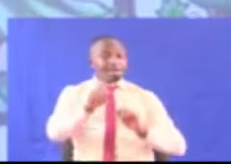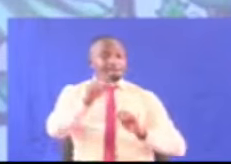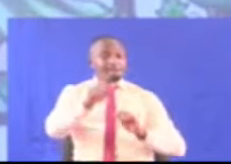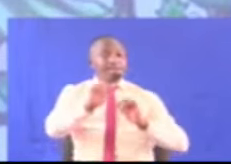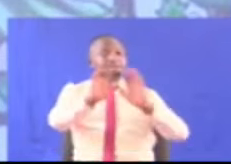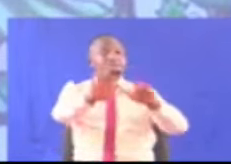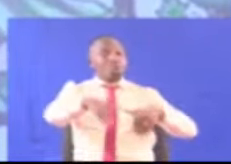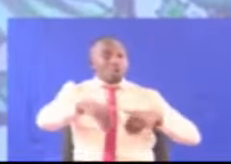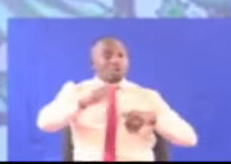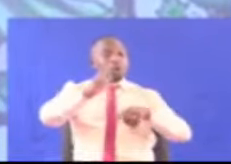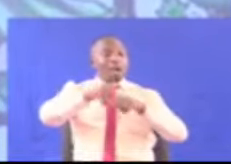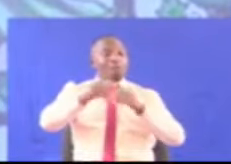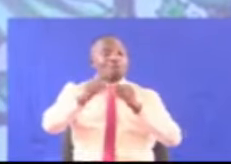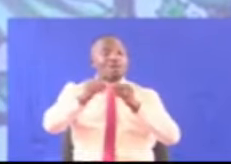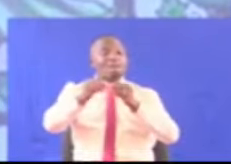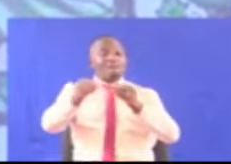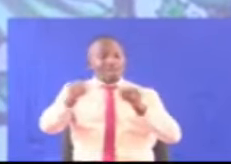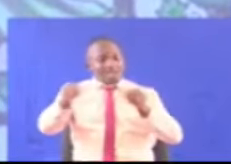Mbunge wa kitambo,